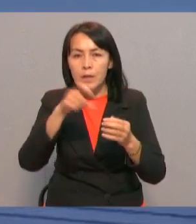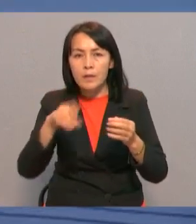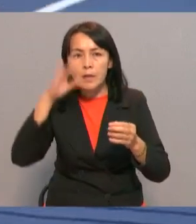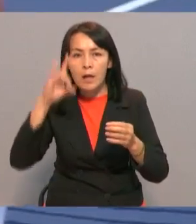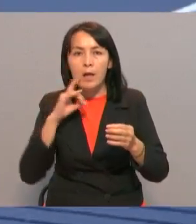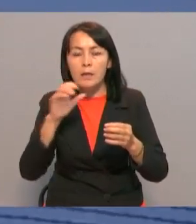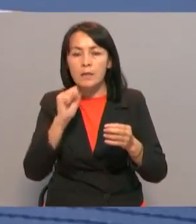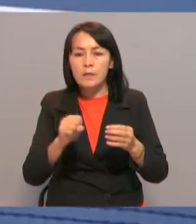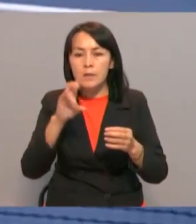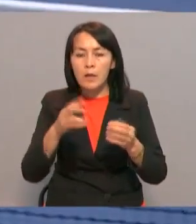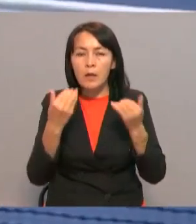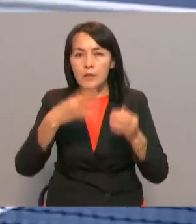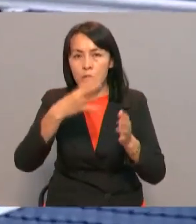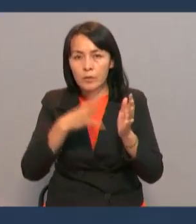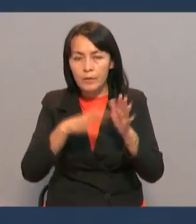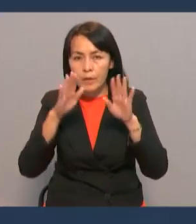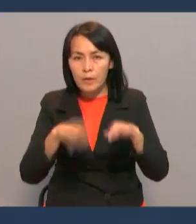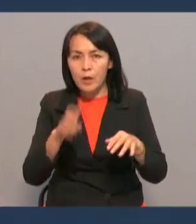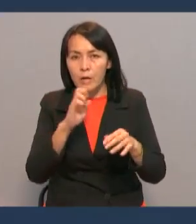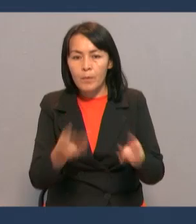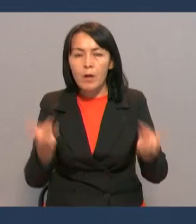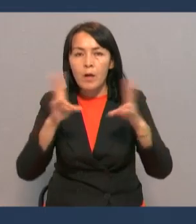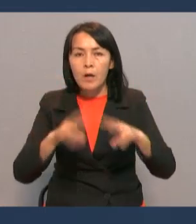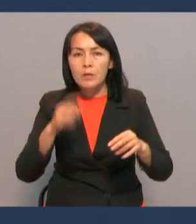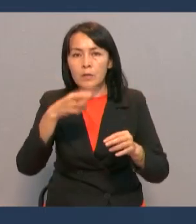Казахстана Александр Недовесов стал 49-м. Бублик